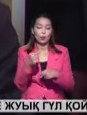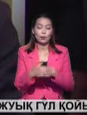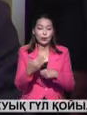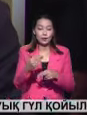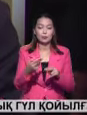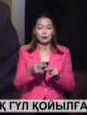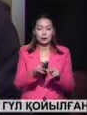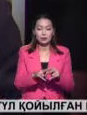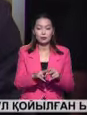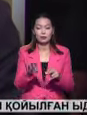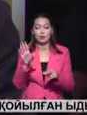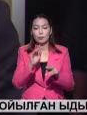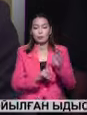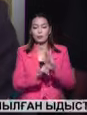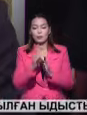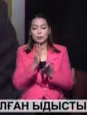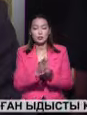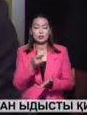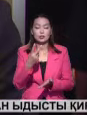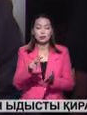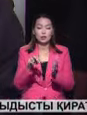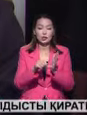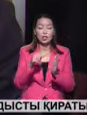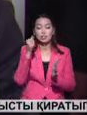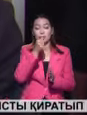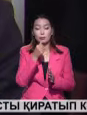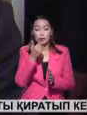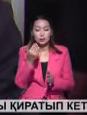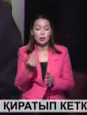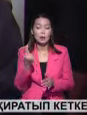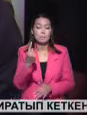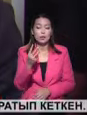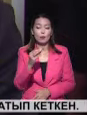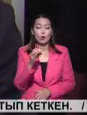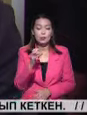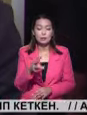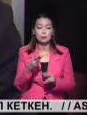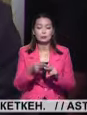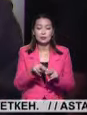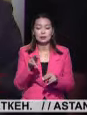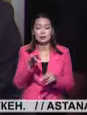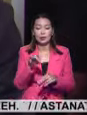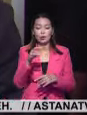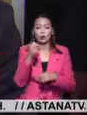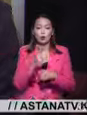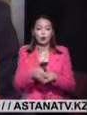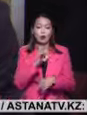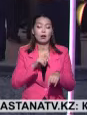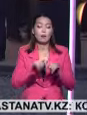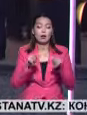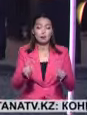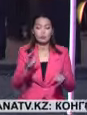Астанада басталып тұр. 2026 жылдың 1-ші маусымында біз осы дилерлік орталықты іске қосатын